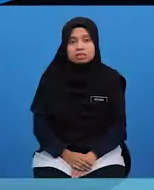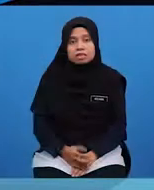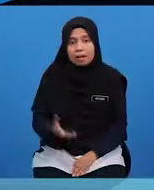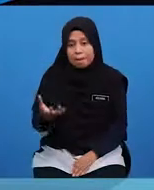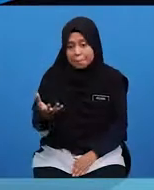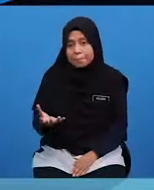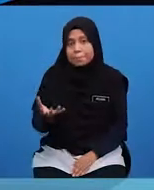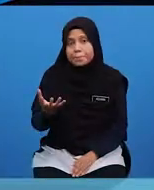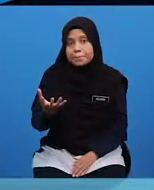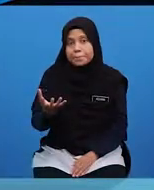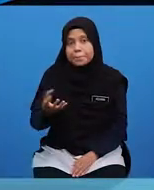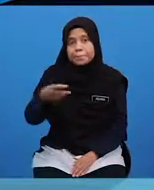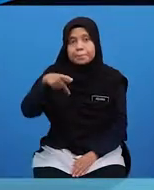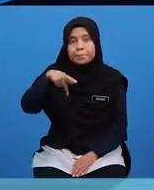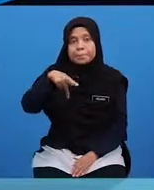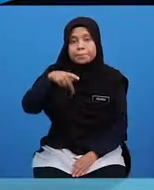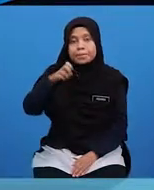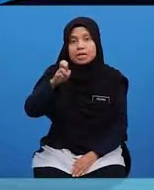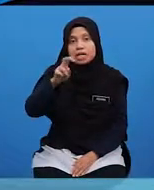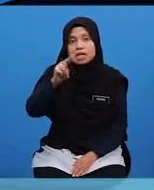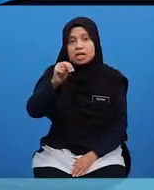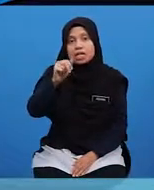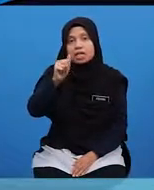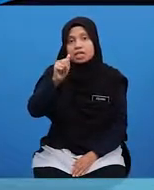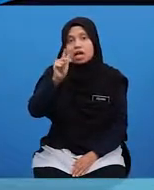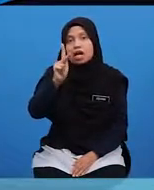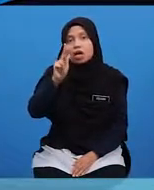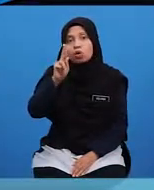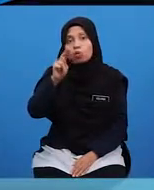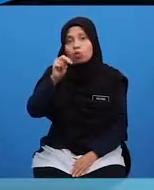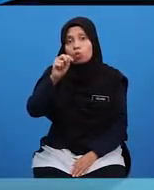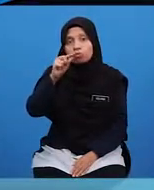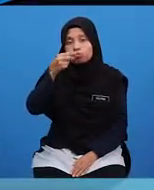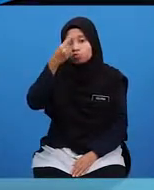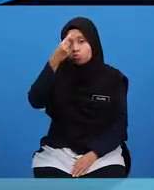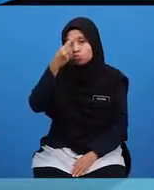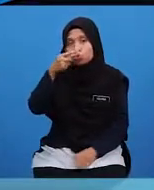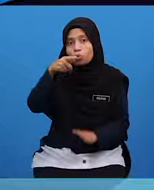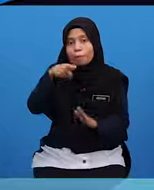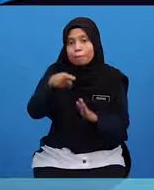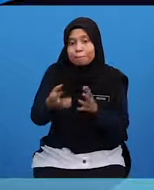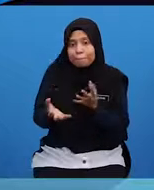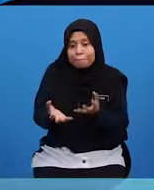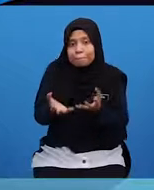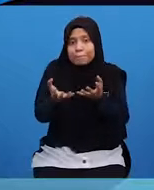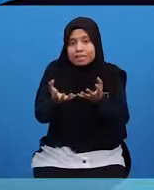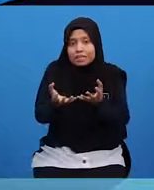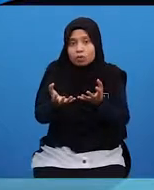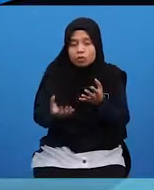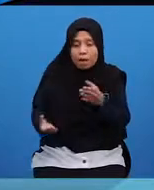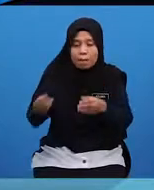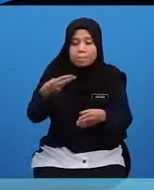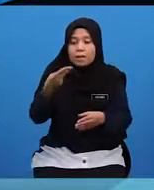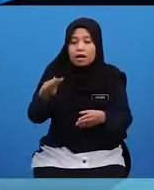Bekas penakung. Bekas penakung digunakan untuk menakung bahan campuran lilin.